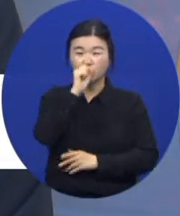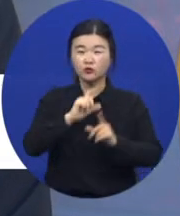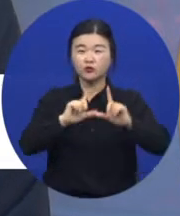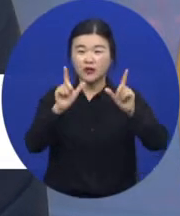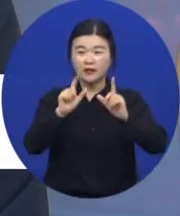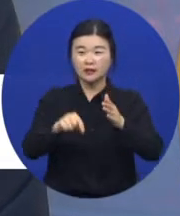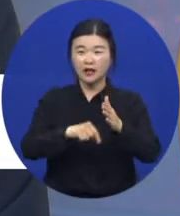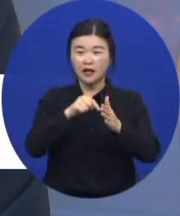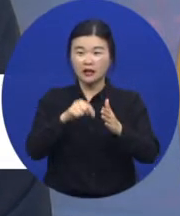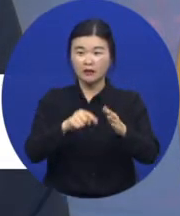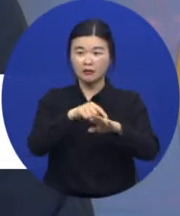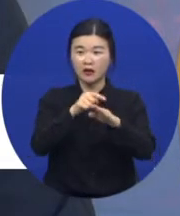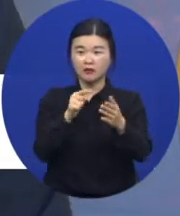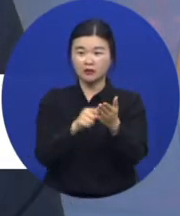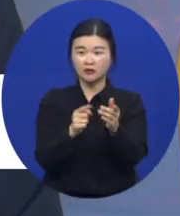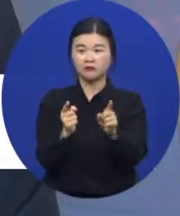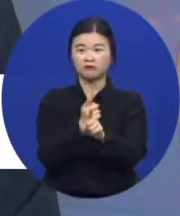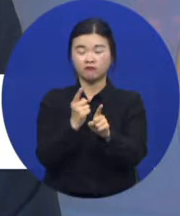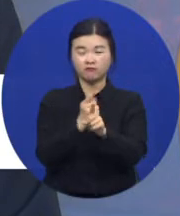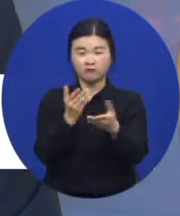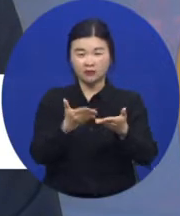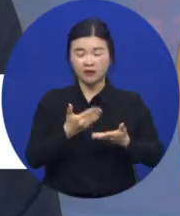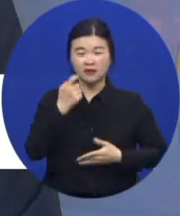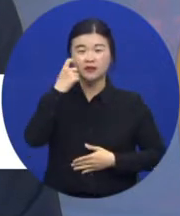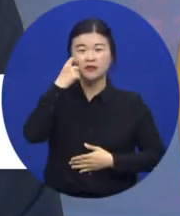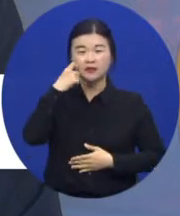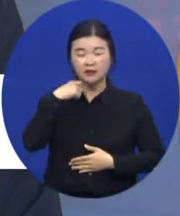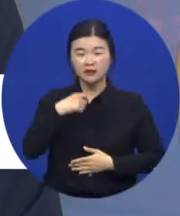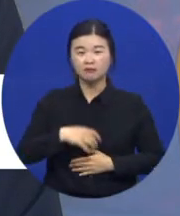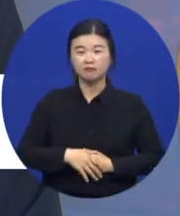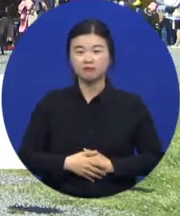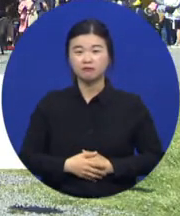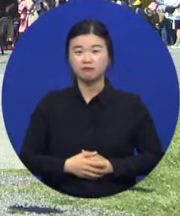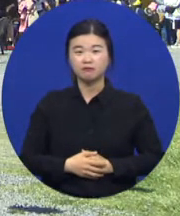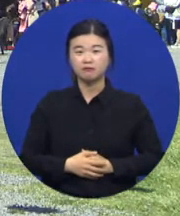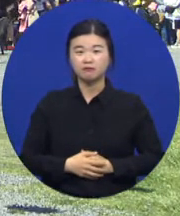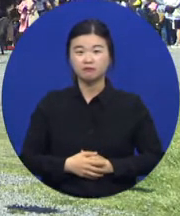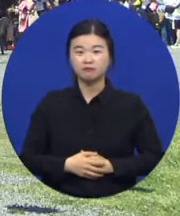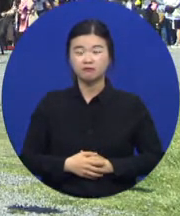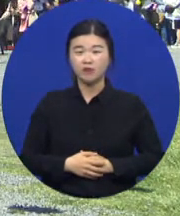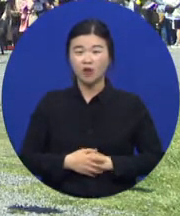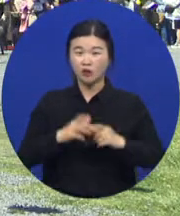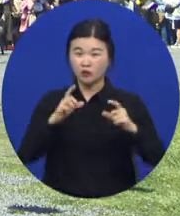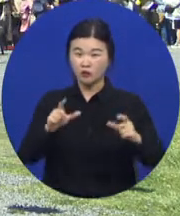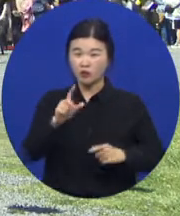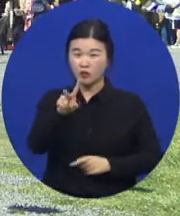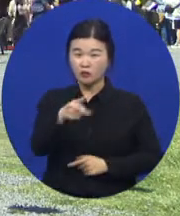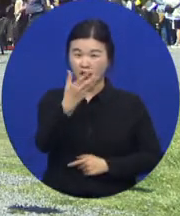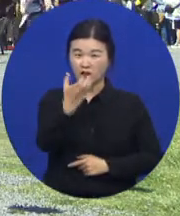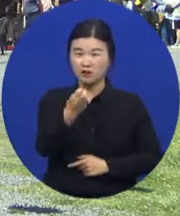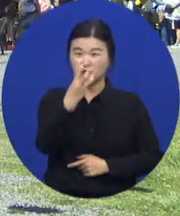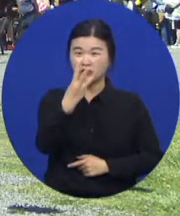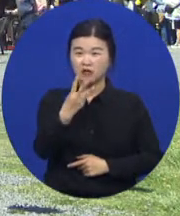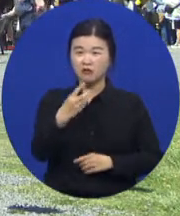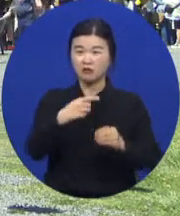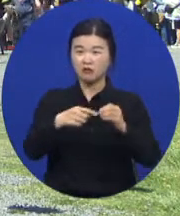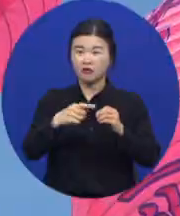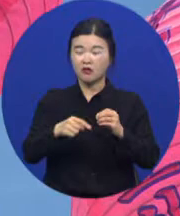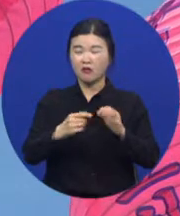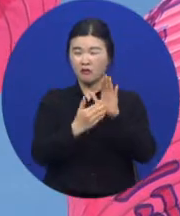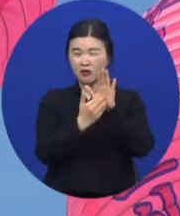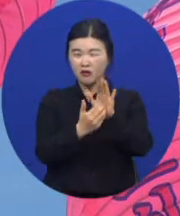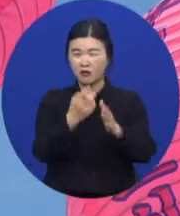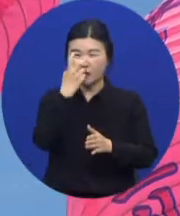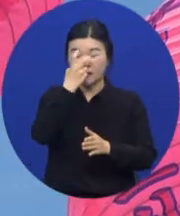날씨 속에서 이렇게 마음을 지지율을 받고 하는 느낌입니다 돈 a 베가 은 세계 사찰에서 방역 관리